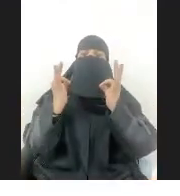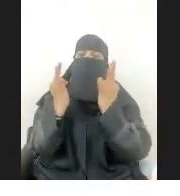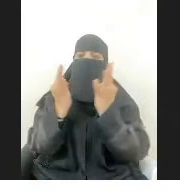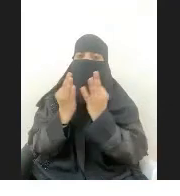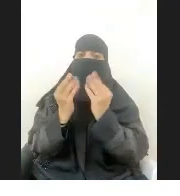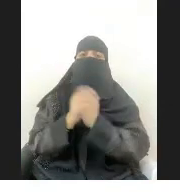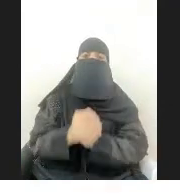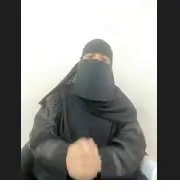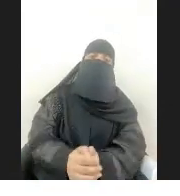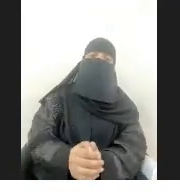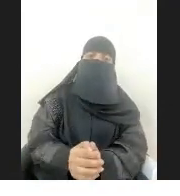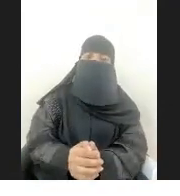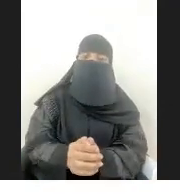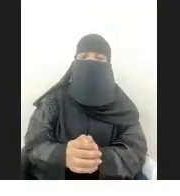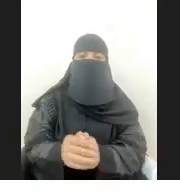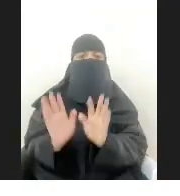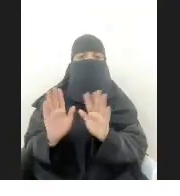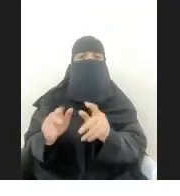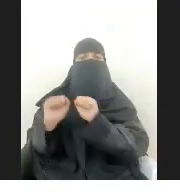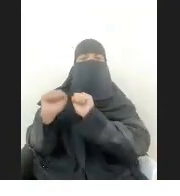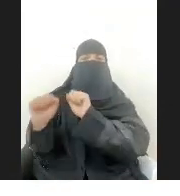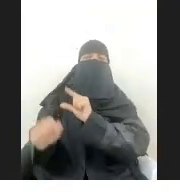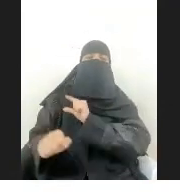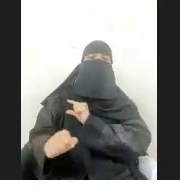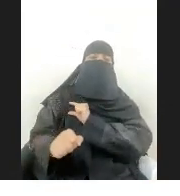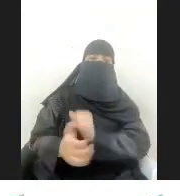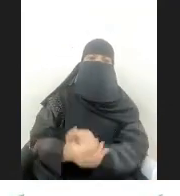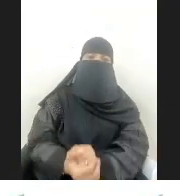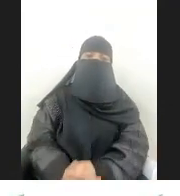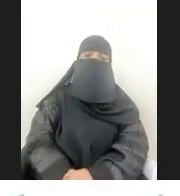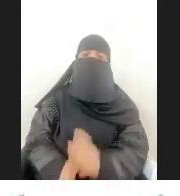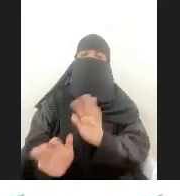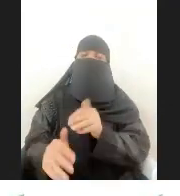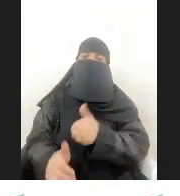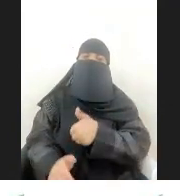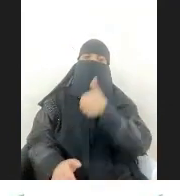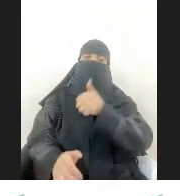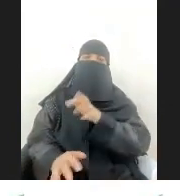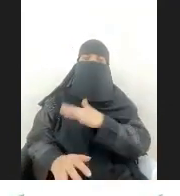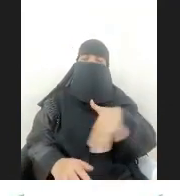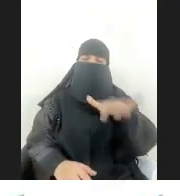مرة بالنسبة لطلابنا مرة يقدروها وبالنسبة لنا كلنا.